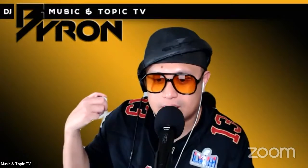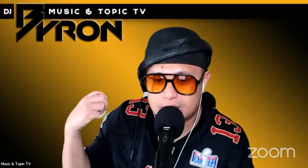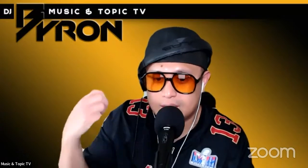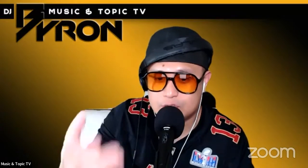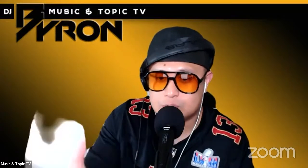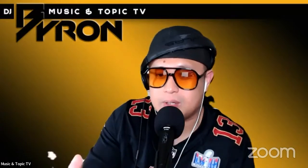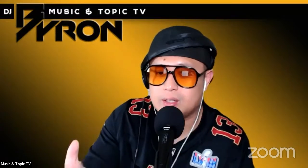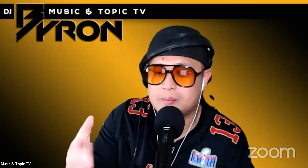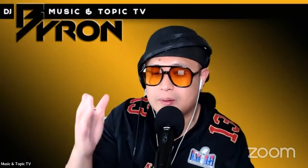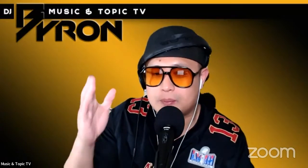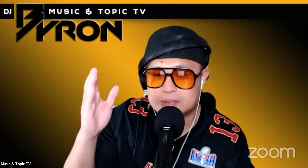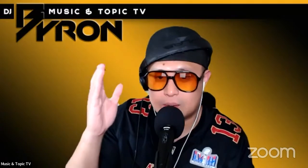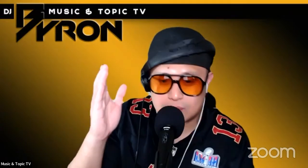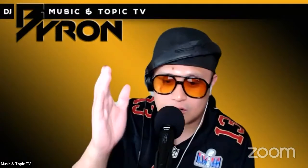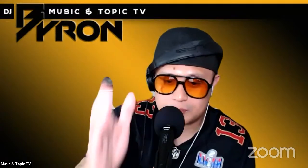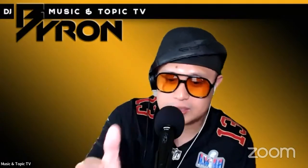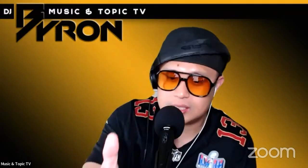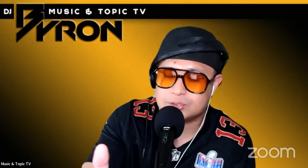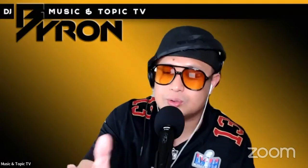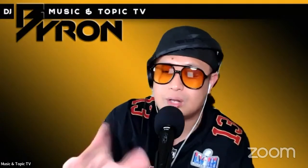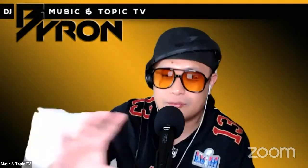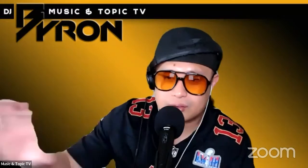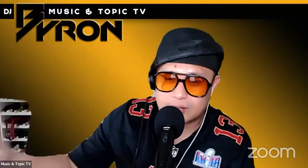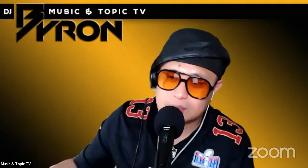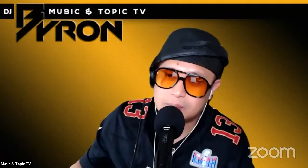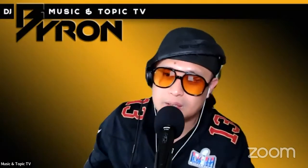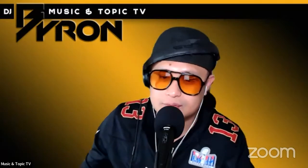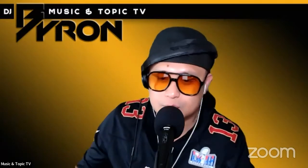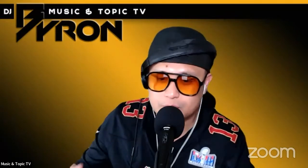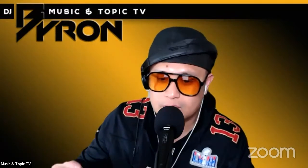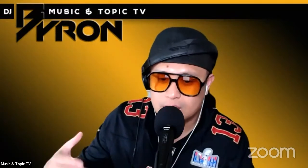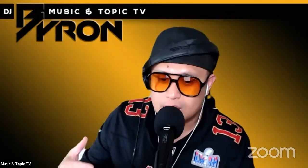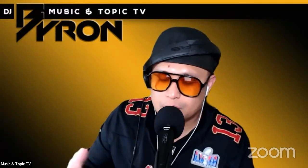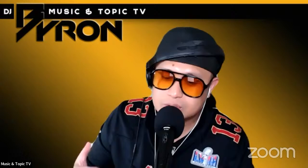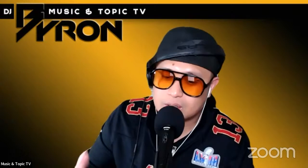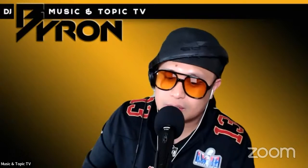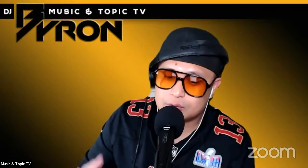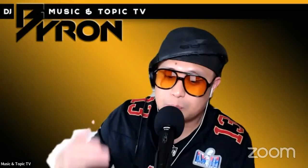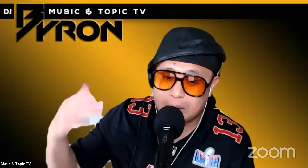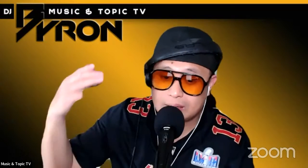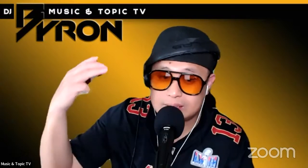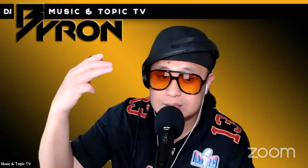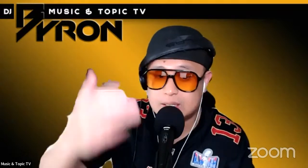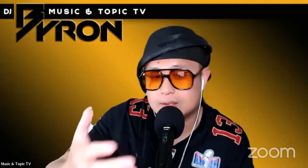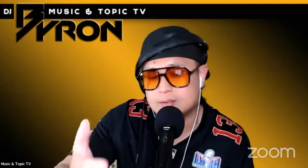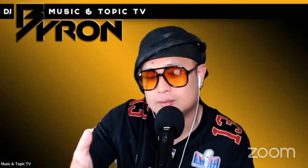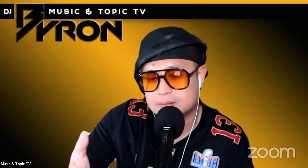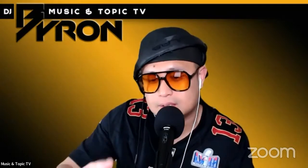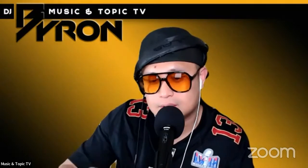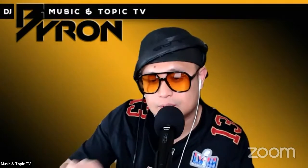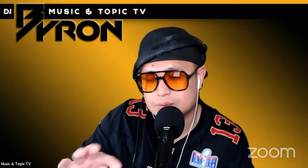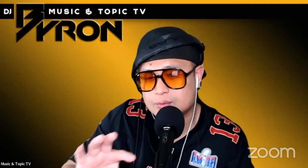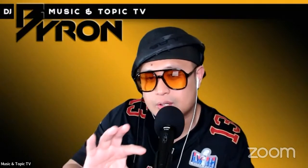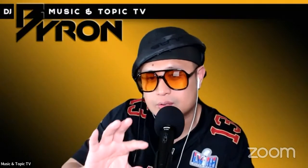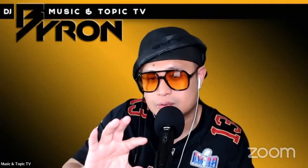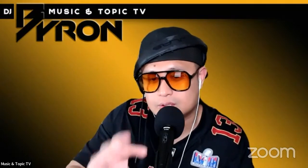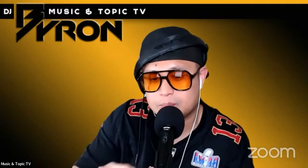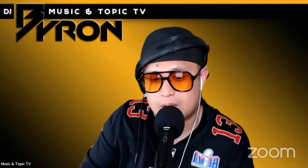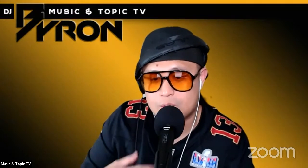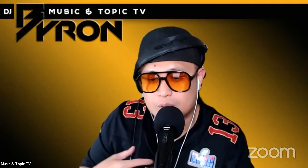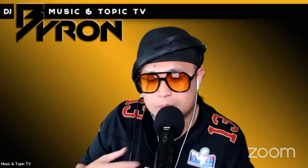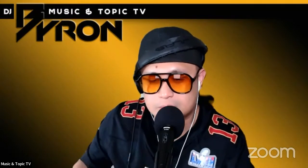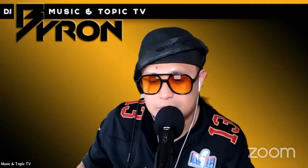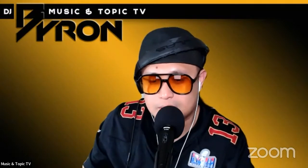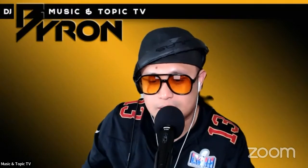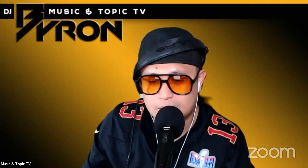magkakaroon ako ng engagement, magbabasa ako ng comment section after natin mag-live. So we're starting to practice that, no? Kasi gusto ko kayong,